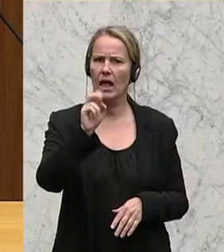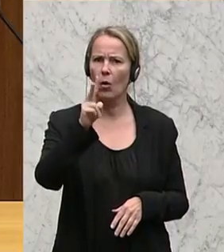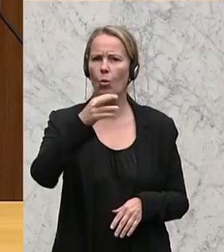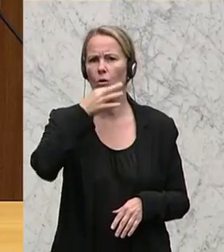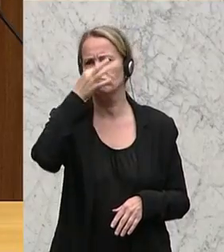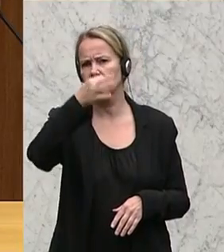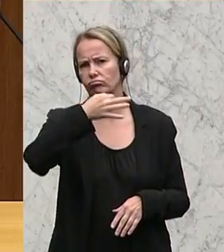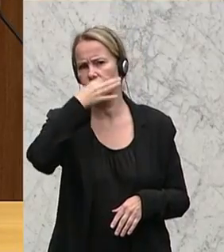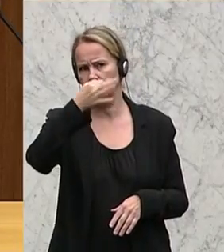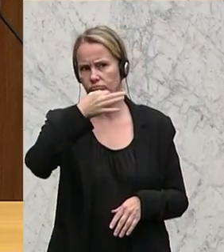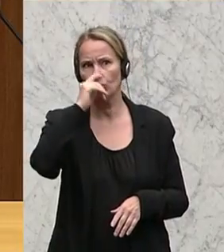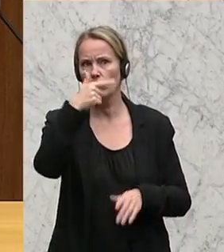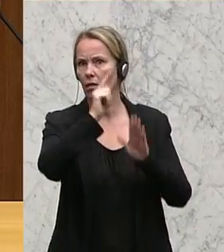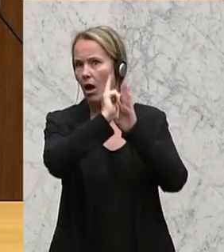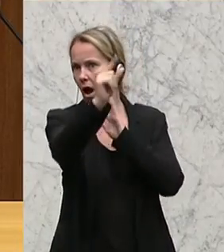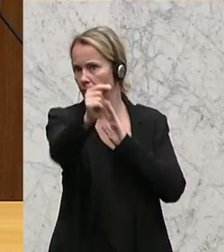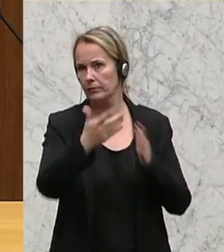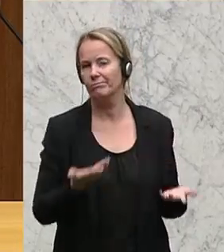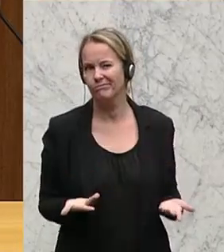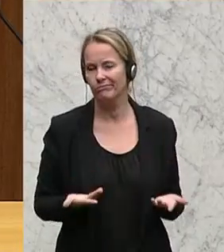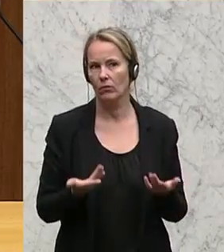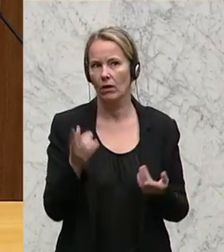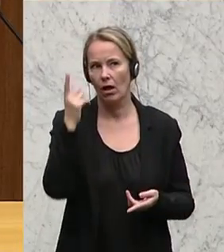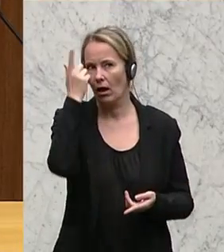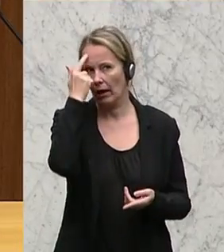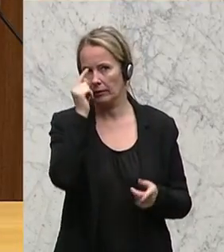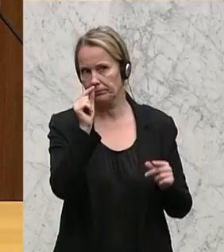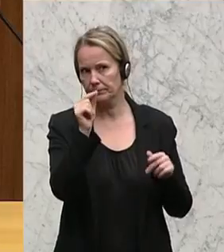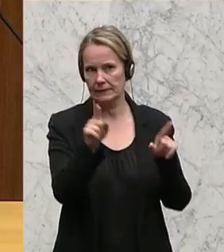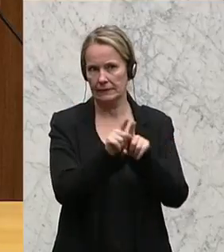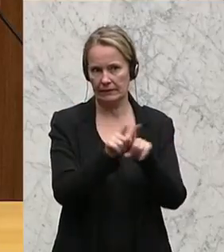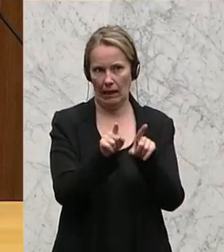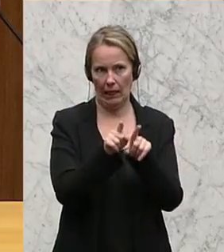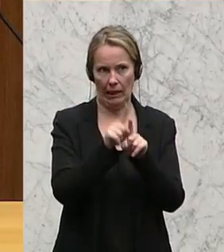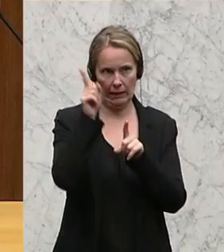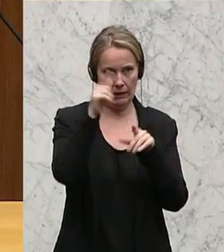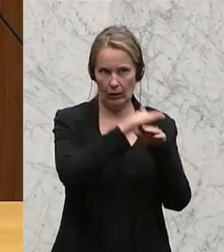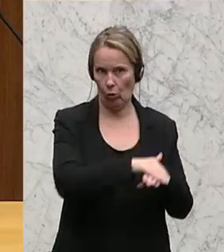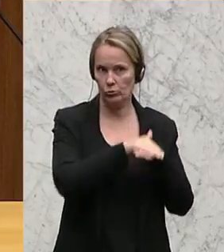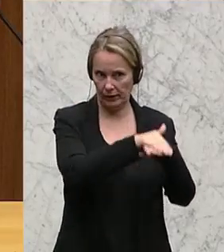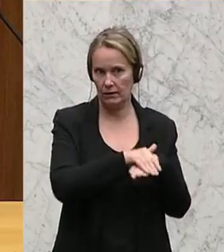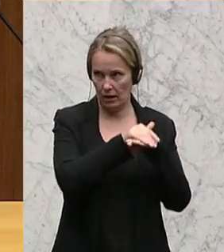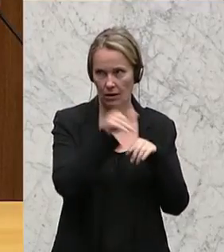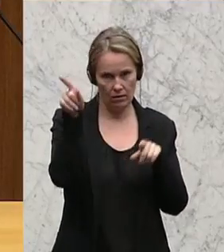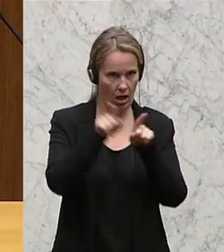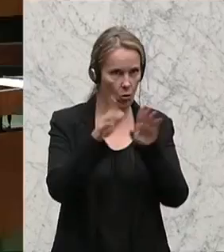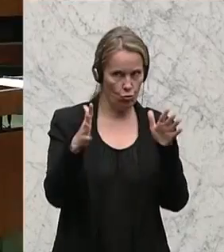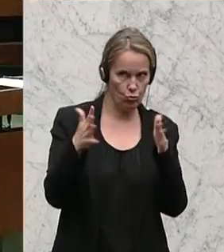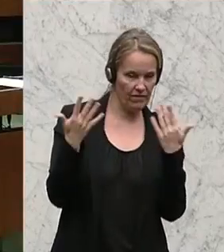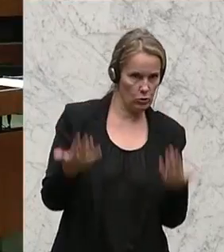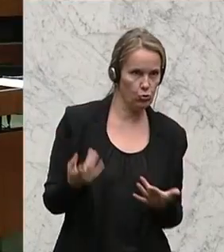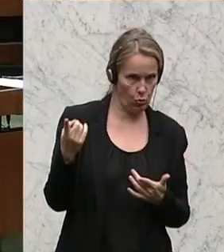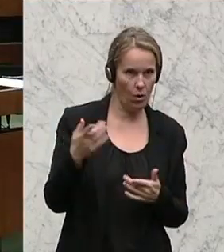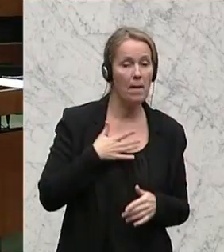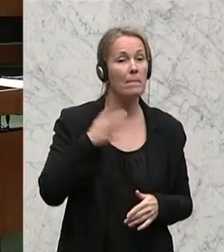EU-Tiraden abgegeben und ist gegangen. Das erinnert mich ein bisschen an das Gleiche wie in Großbritannien, dort war das auch ungefähr so.